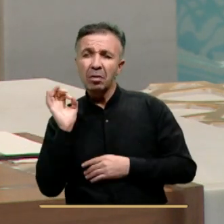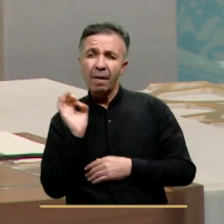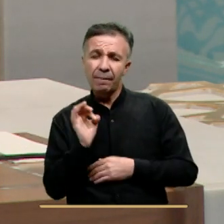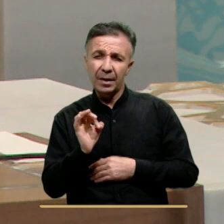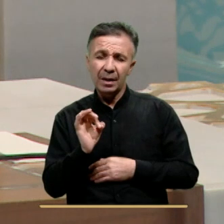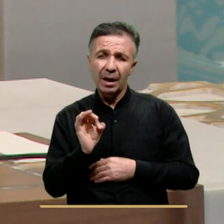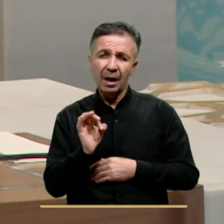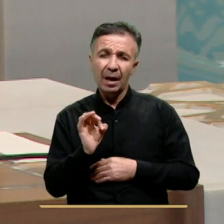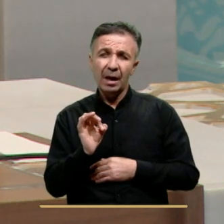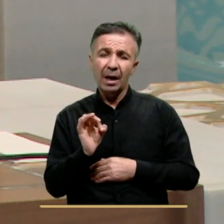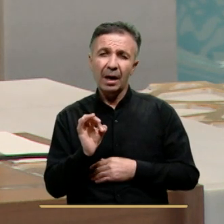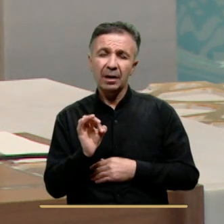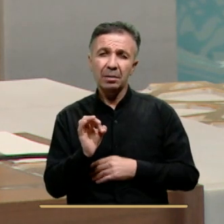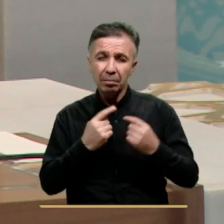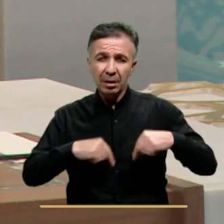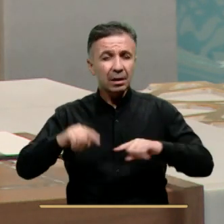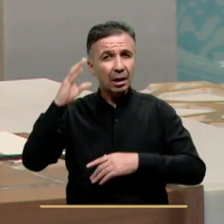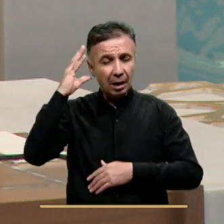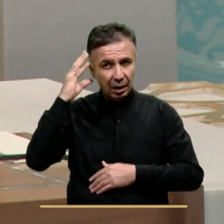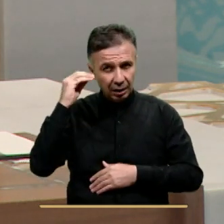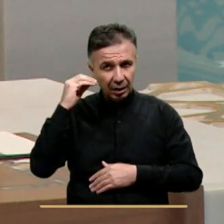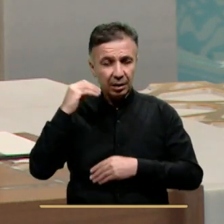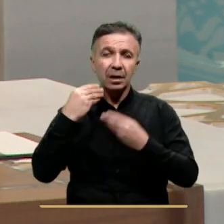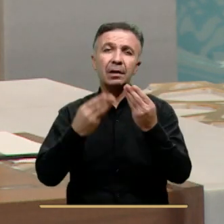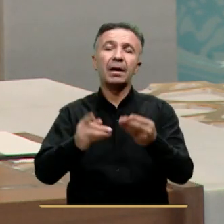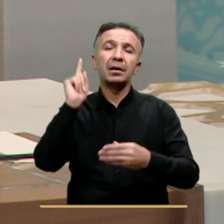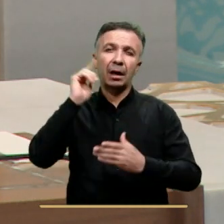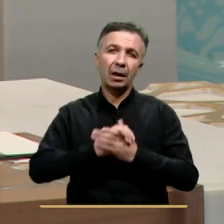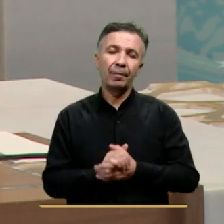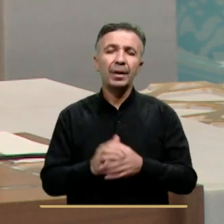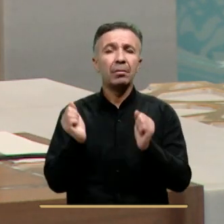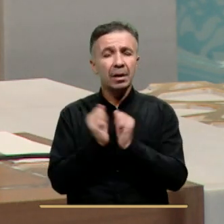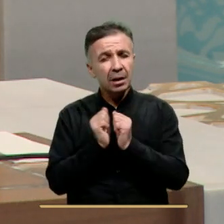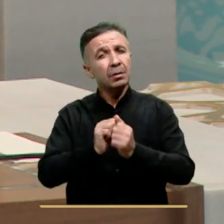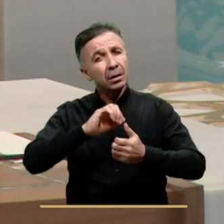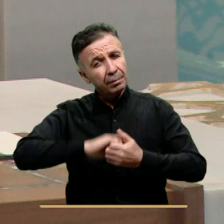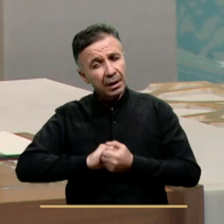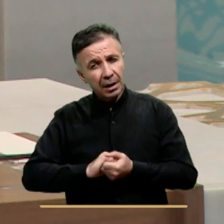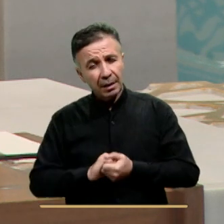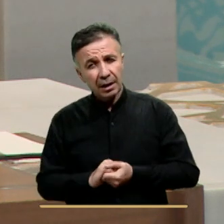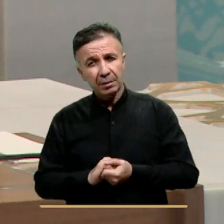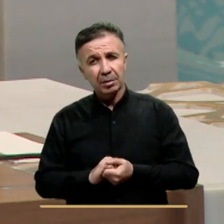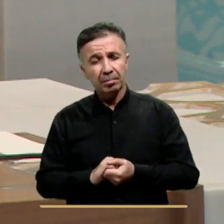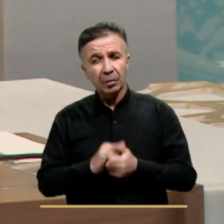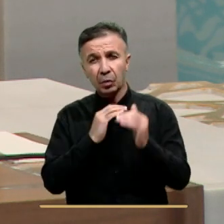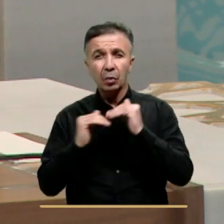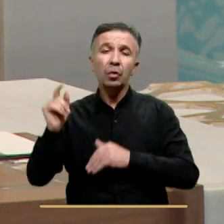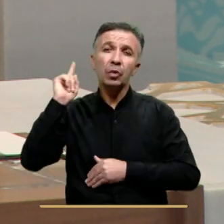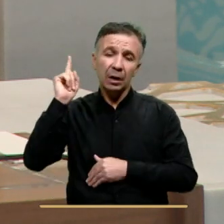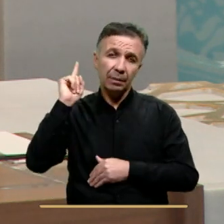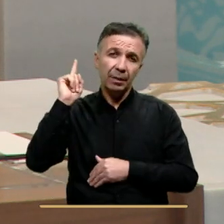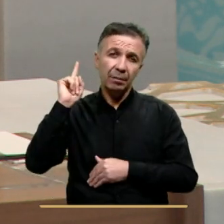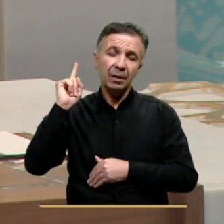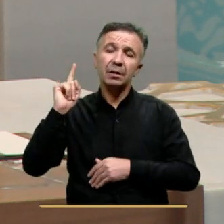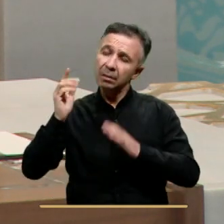karşı bizlere feraset ve Basiret ihsan eylesin birliğimizi beraberliğimizi dirliğimizi Yüce Rabbimiz